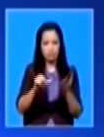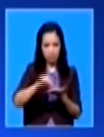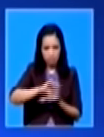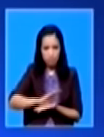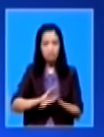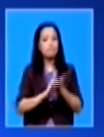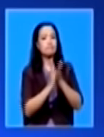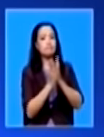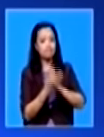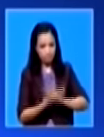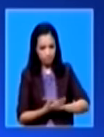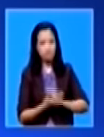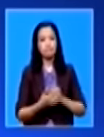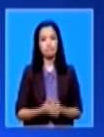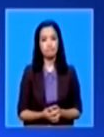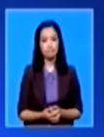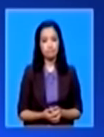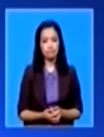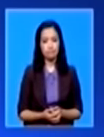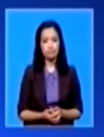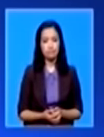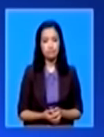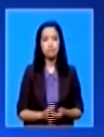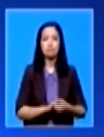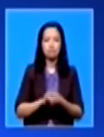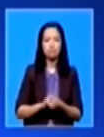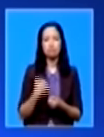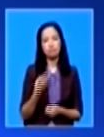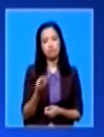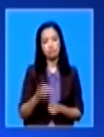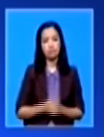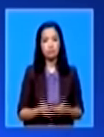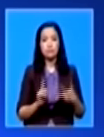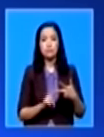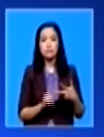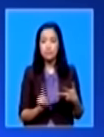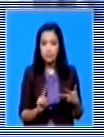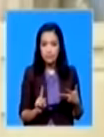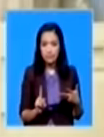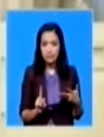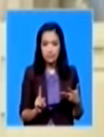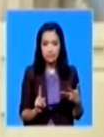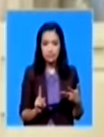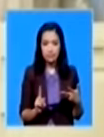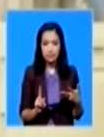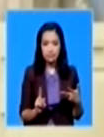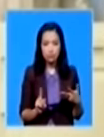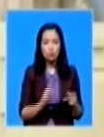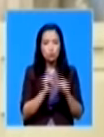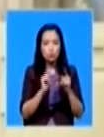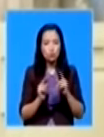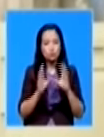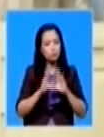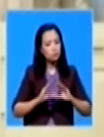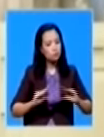เพราะที่ผ่านมาความขัดแย้งมันสูงข้าวมือมันเกิดได้น้อยนี่กำลังเร่งอยู่อันที่3คือเรื่องอะไรการพูดคุยสันติสุ